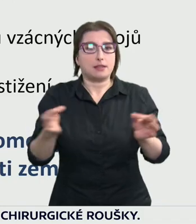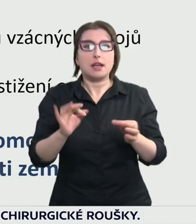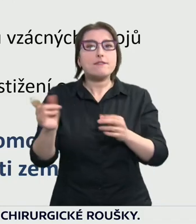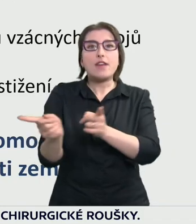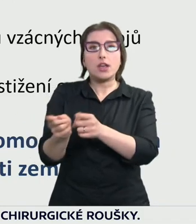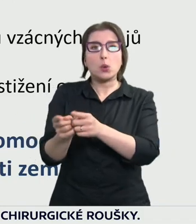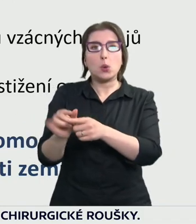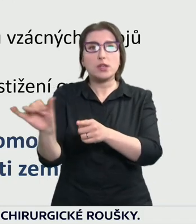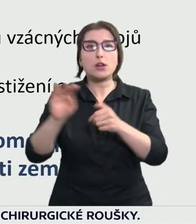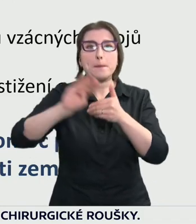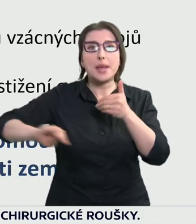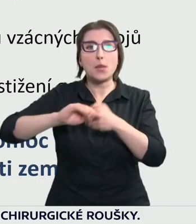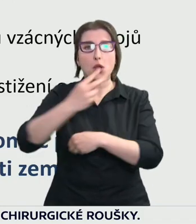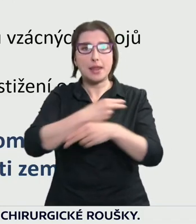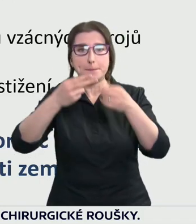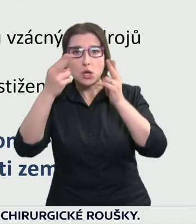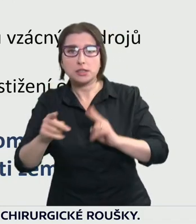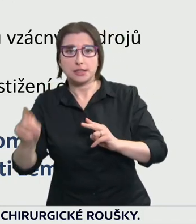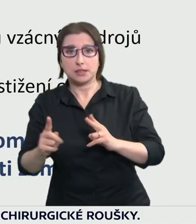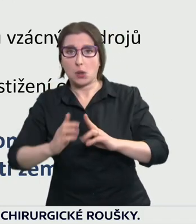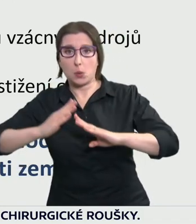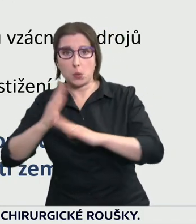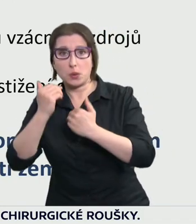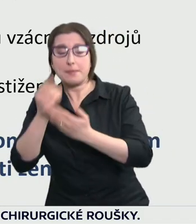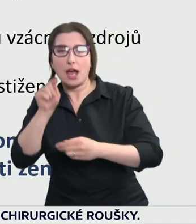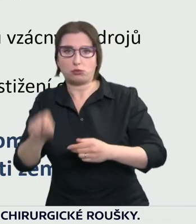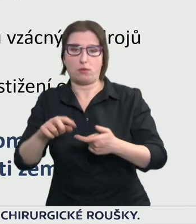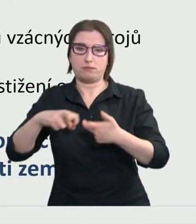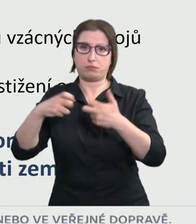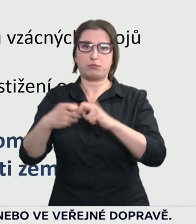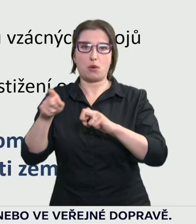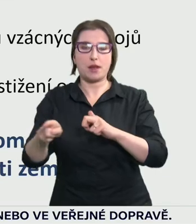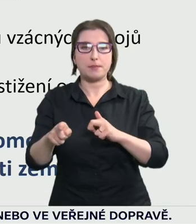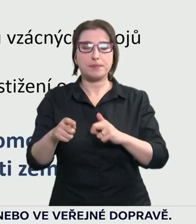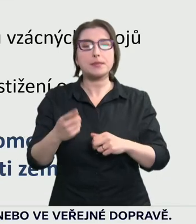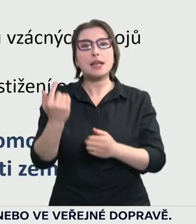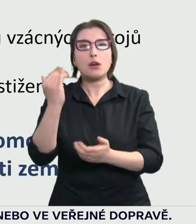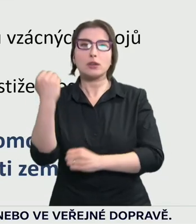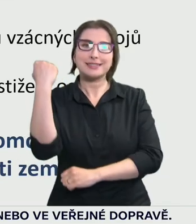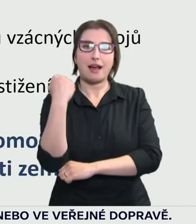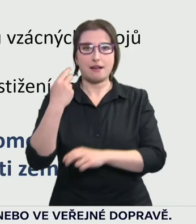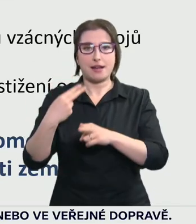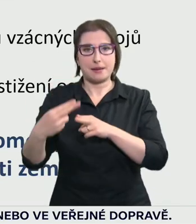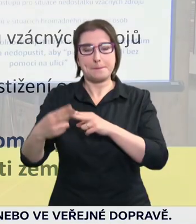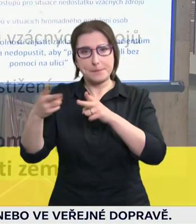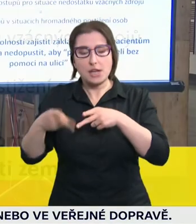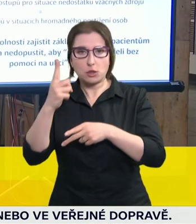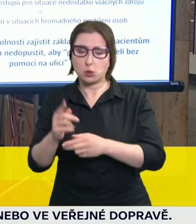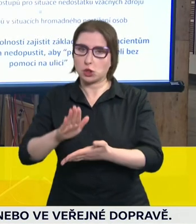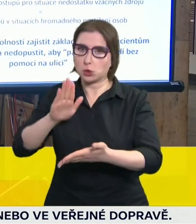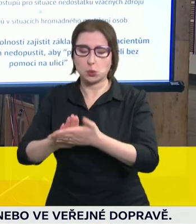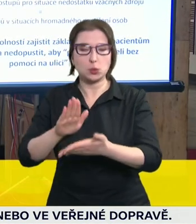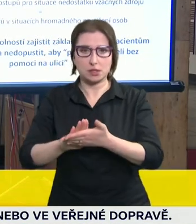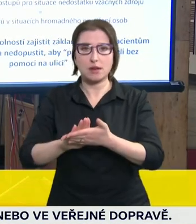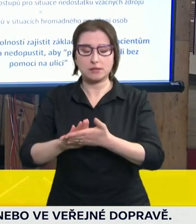mimo nemocnici a v nemocnicích prvně nebude místo aspoň na základní akutní péči. To je ode mě všechno a já předám teďka slovo